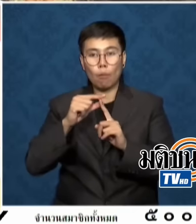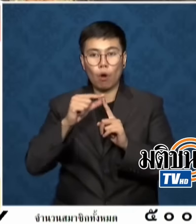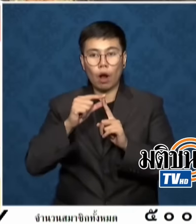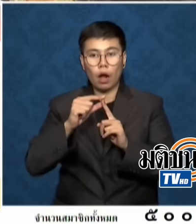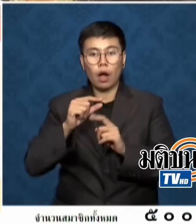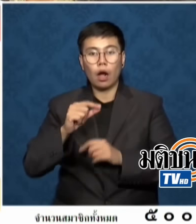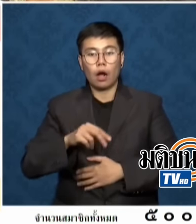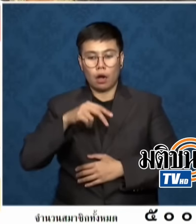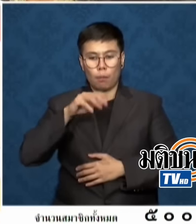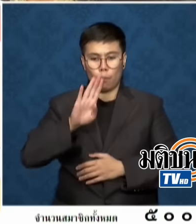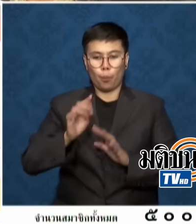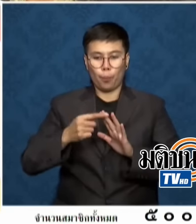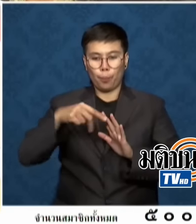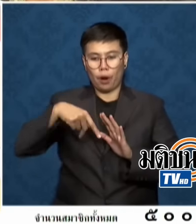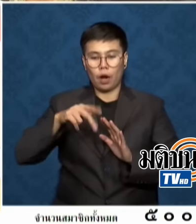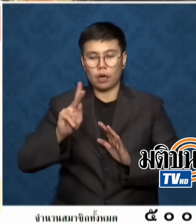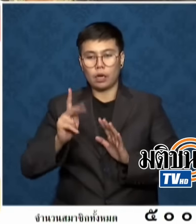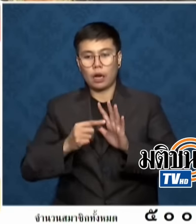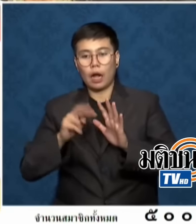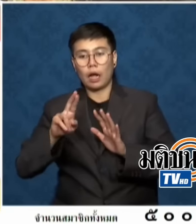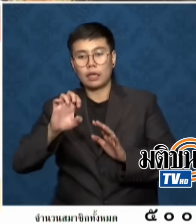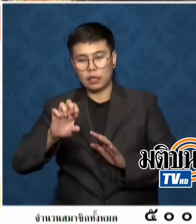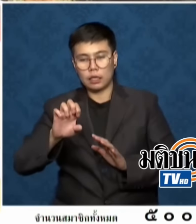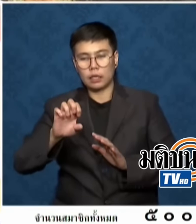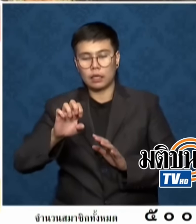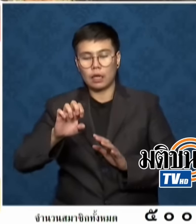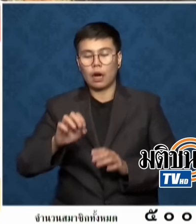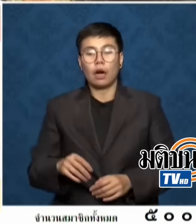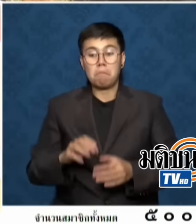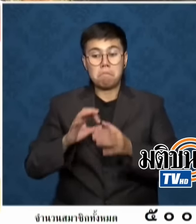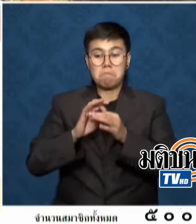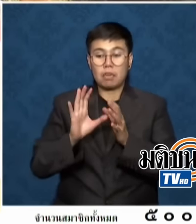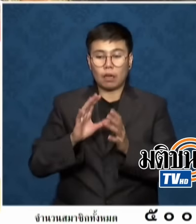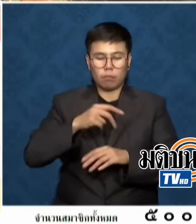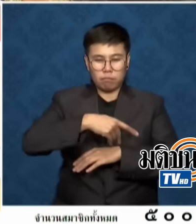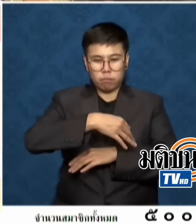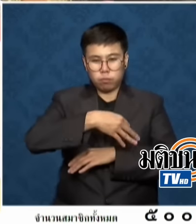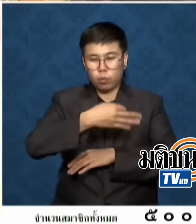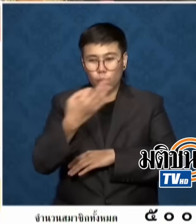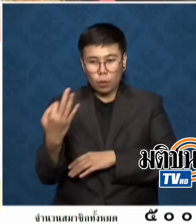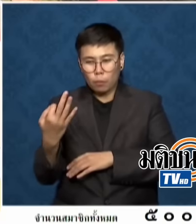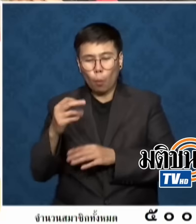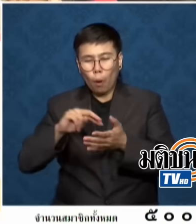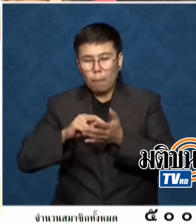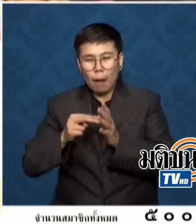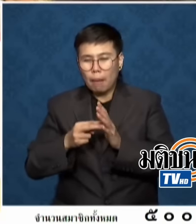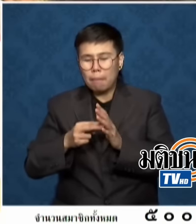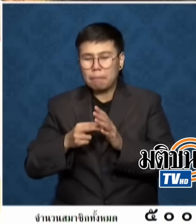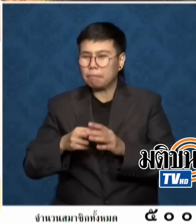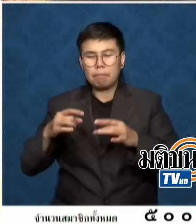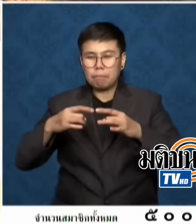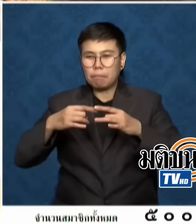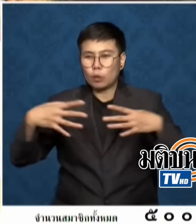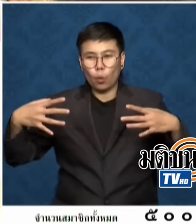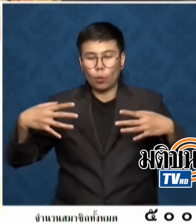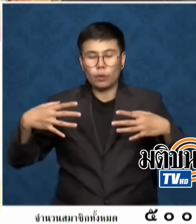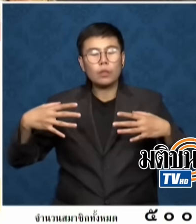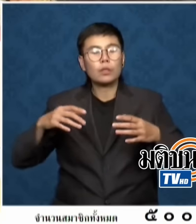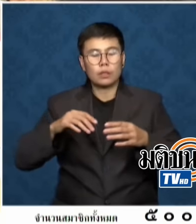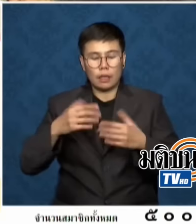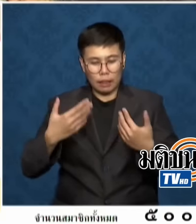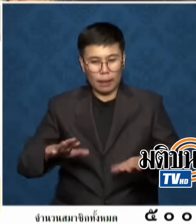ของคู่รักคู่สมรสเพศหลากหลาย LGBT เนี่ยก็จะถือว่าไม่มีตัวตนเลยแล้ว